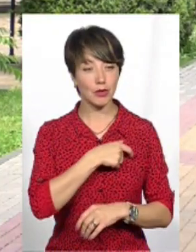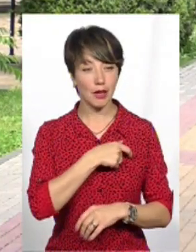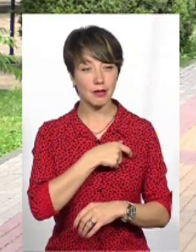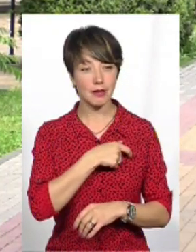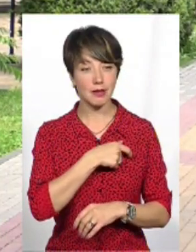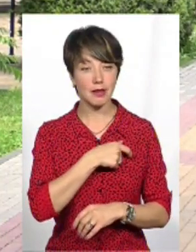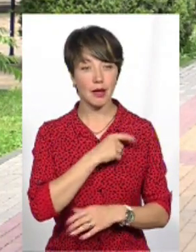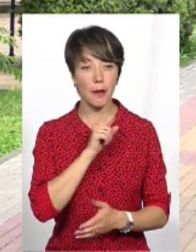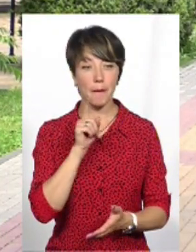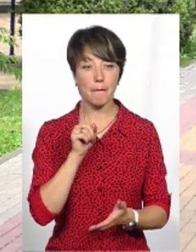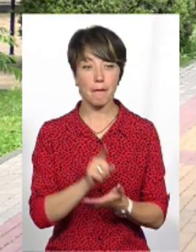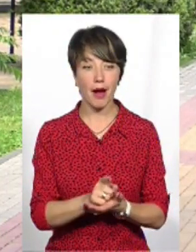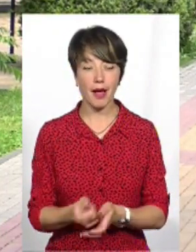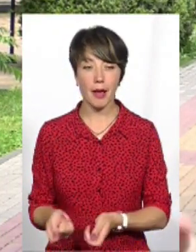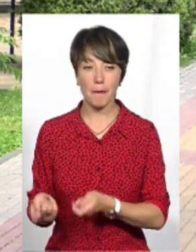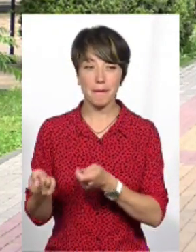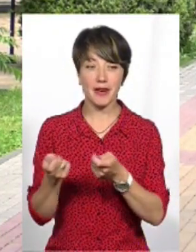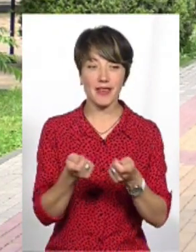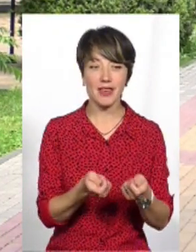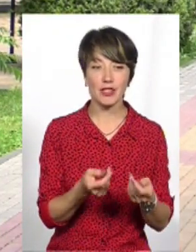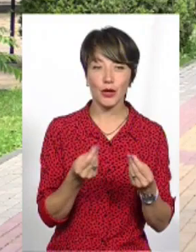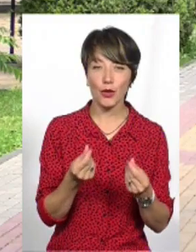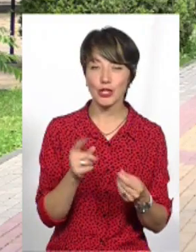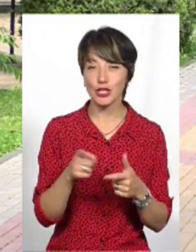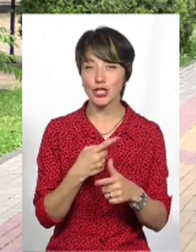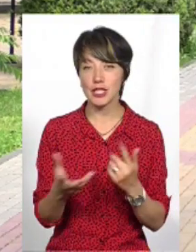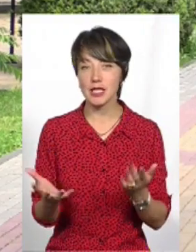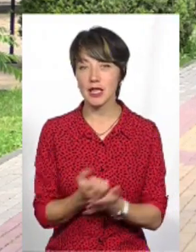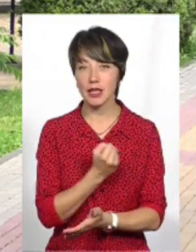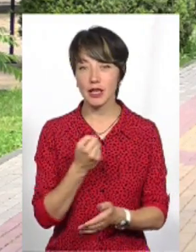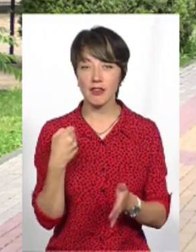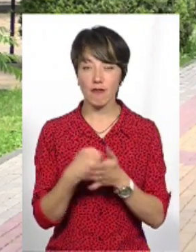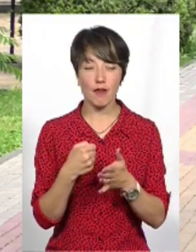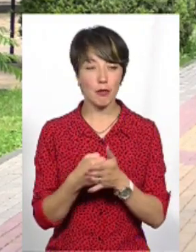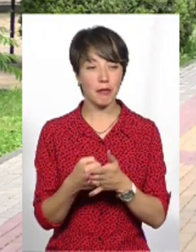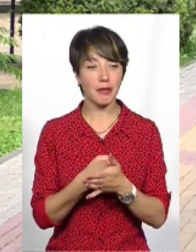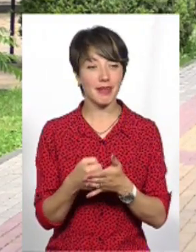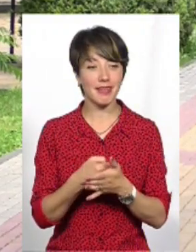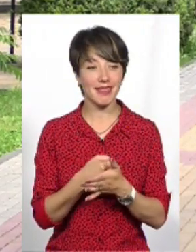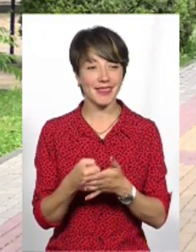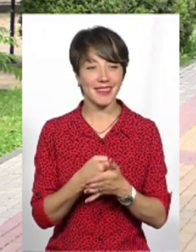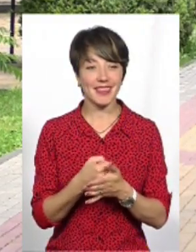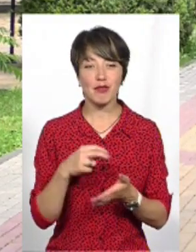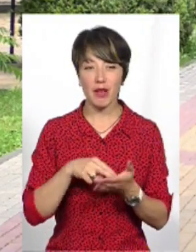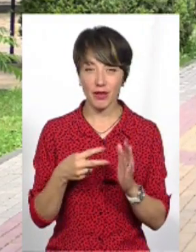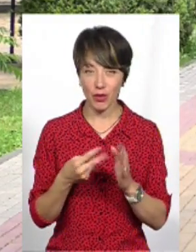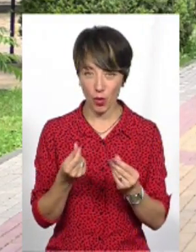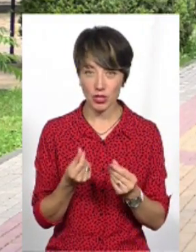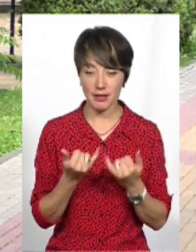має привезти гроші в округ, чи дістати гроші, чи вибити. Чи плануєте ви цим